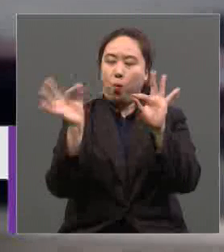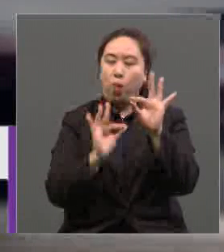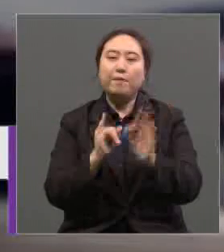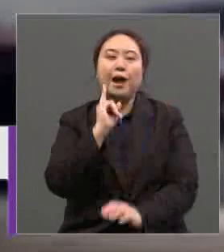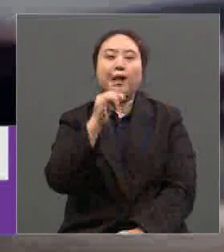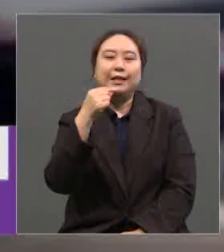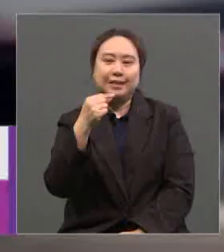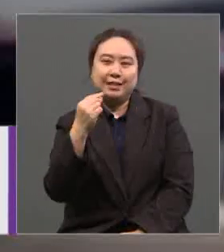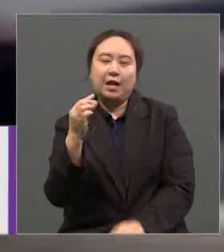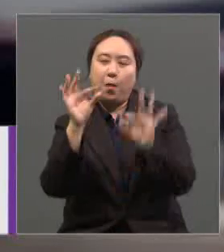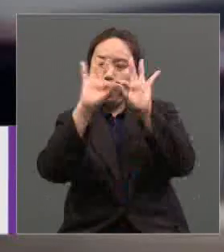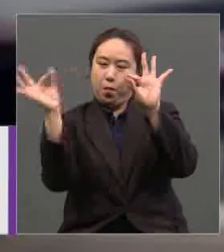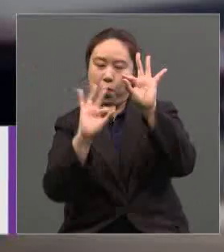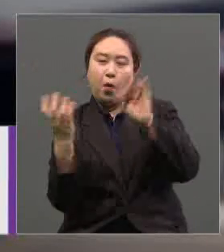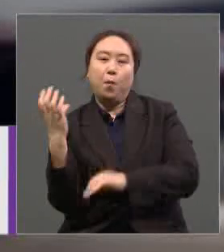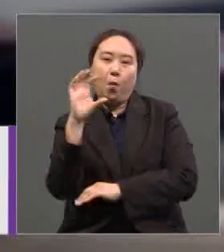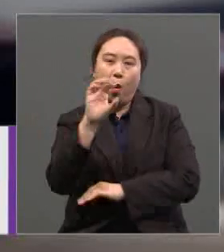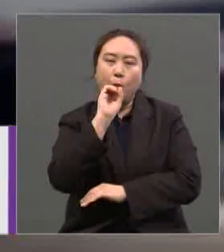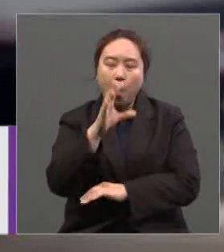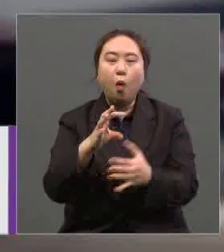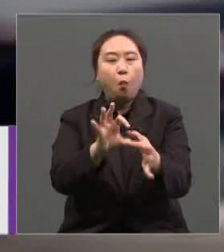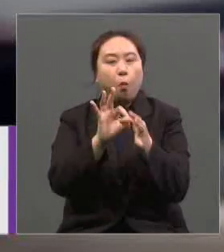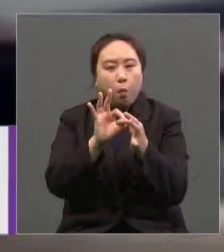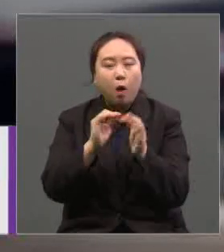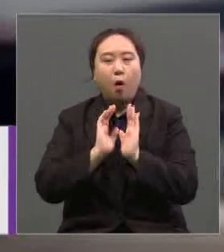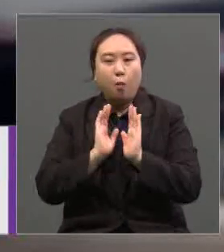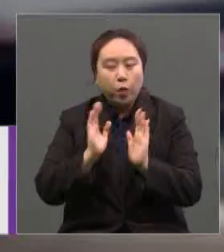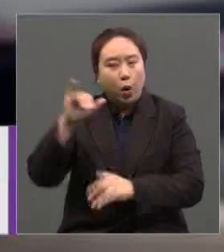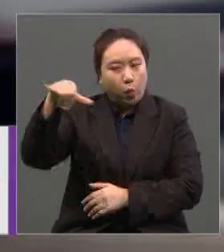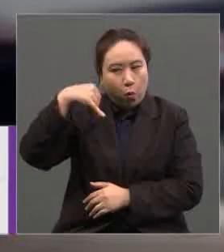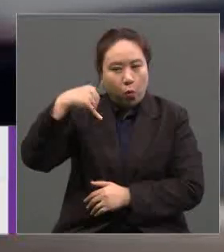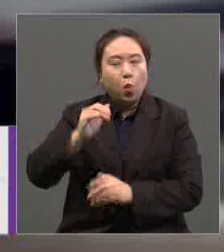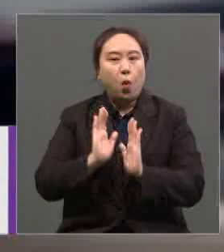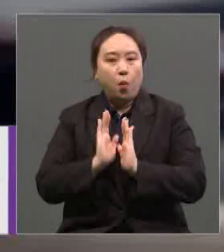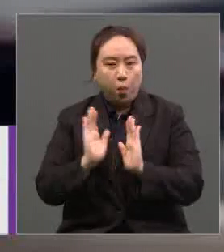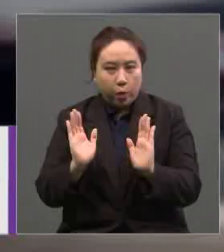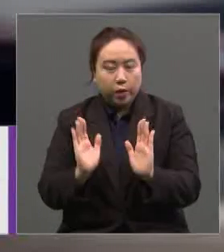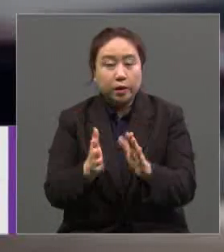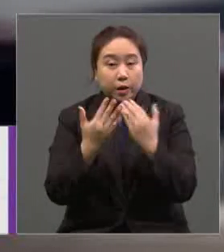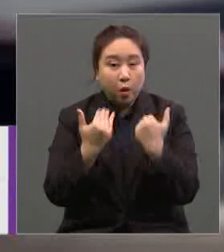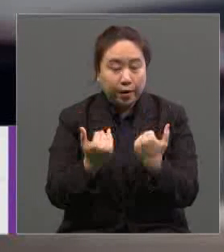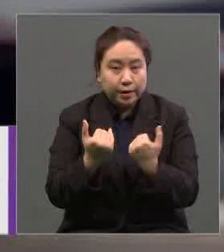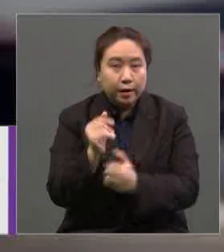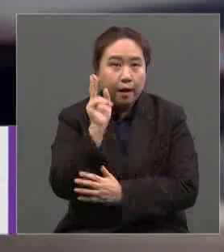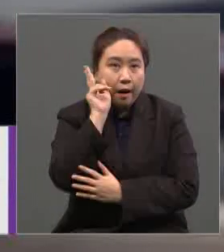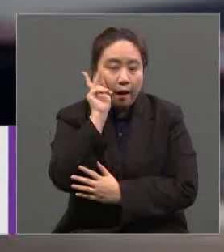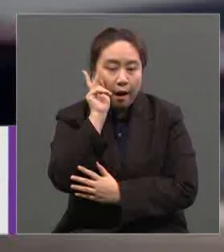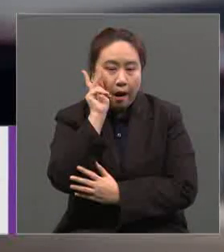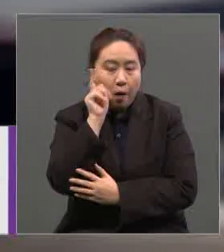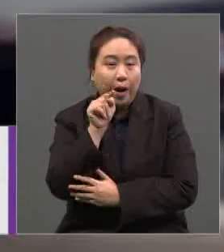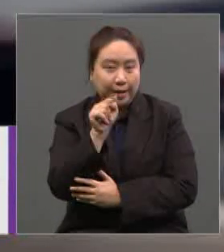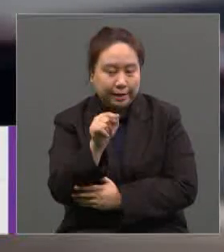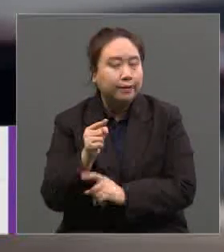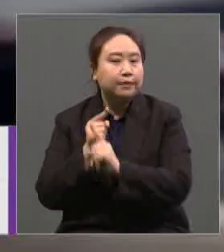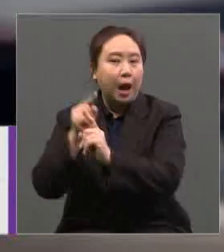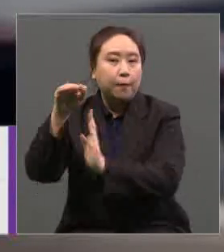งใยแล้วก็ทุกสายที่โทรเข้ามานะคะก็ขอชี้แจงว่าข่าวที่ได้ถูกนำเสนอไปในวันนี้ในรูปแบบข้อเท็จจริงขั้นตอน